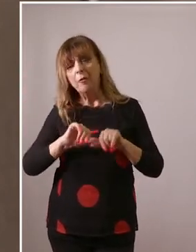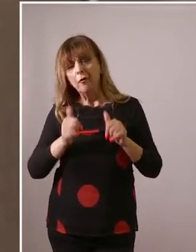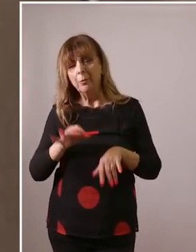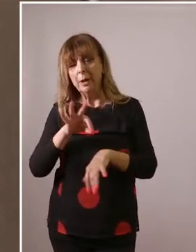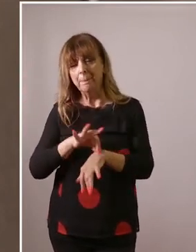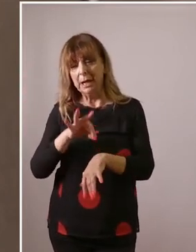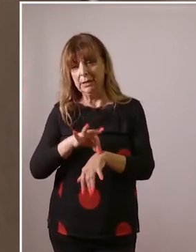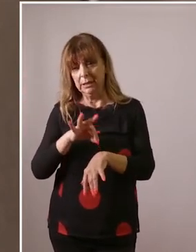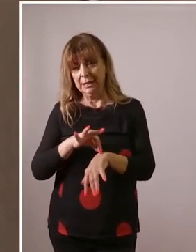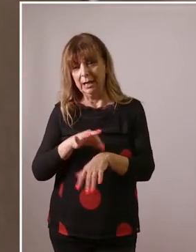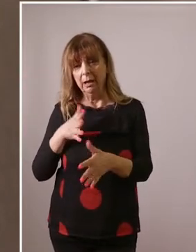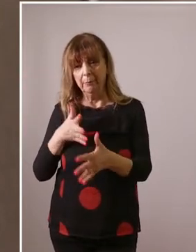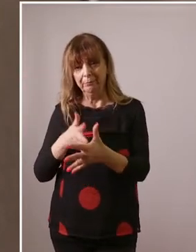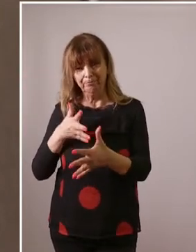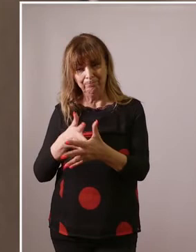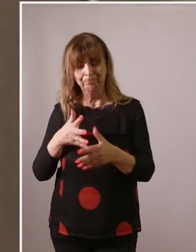una difficoltà